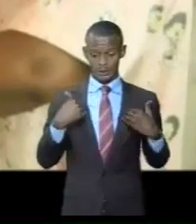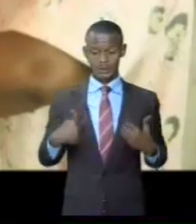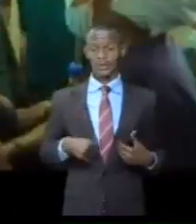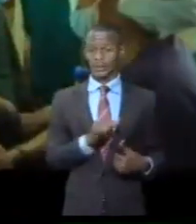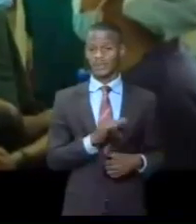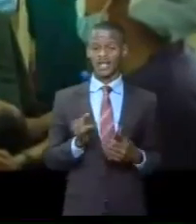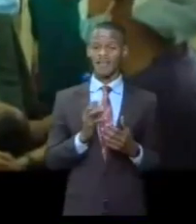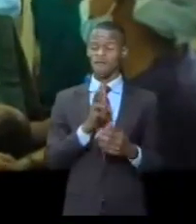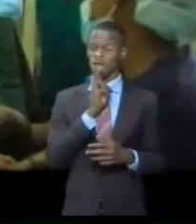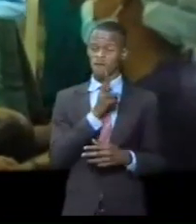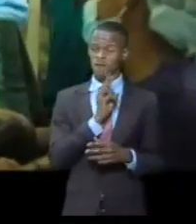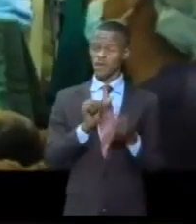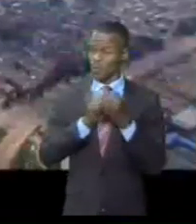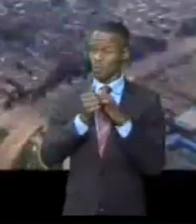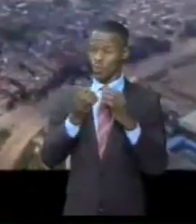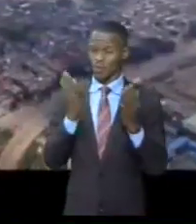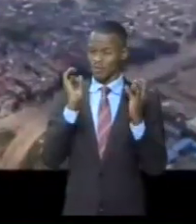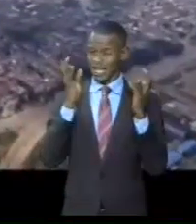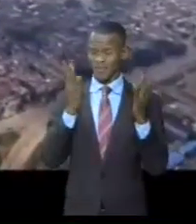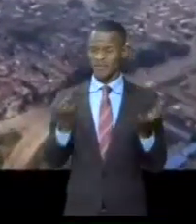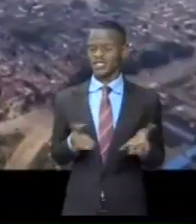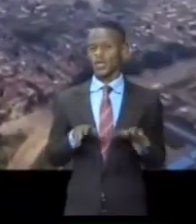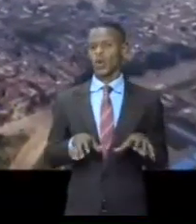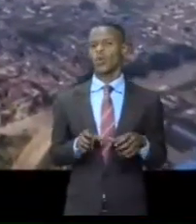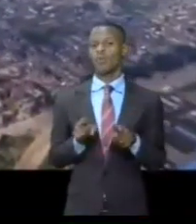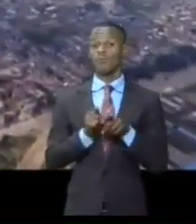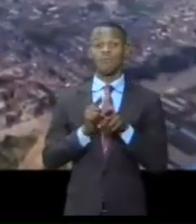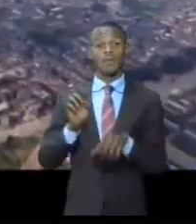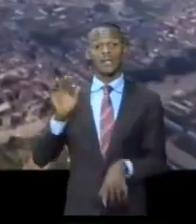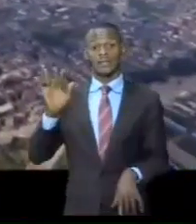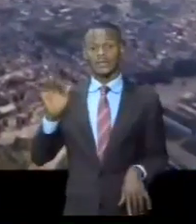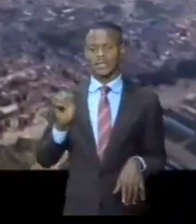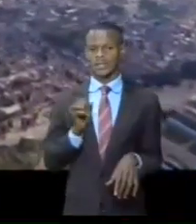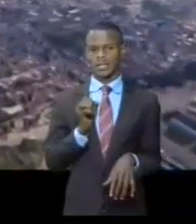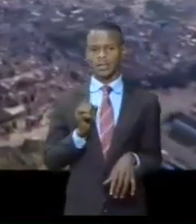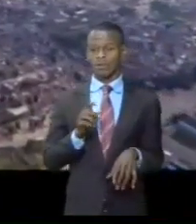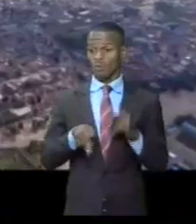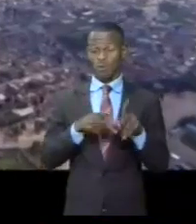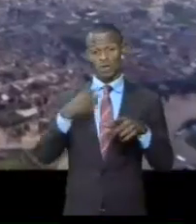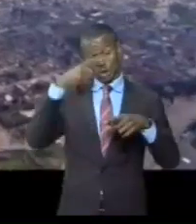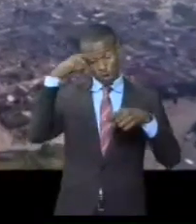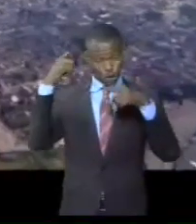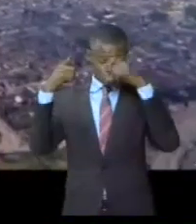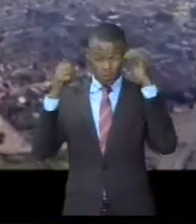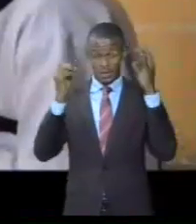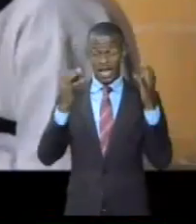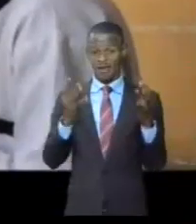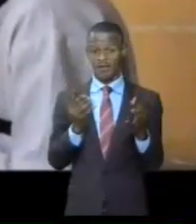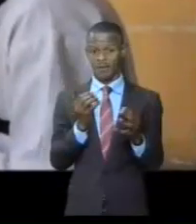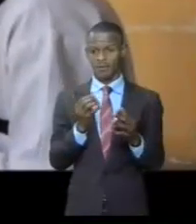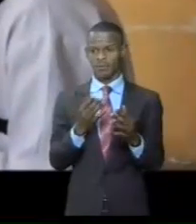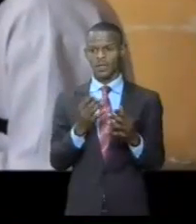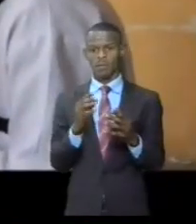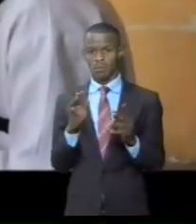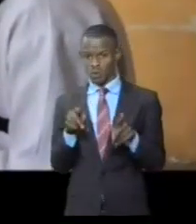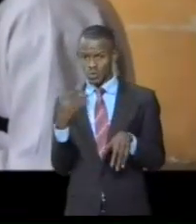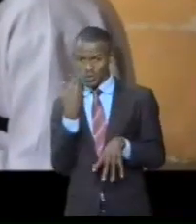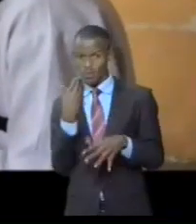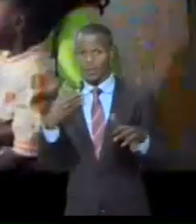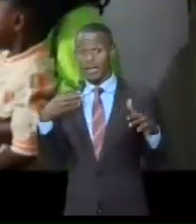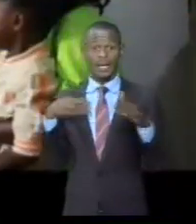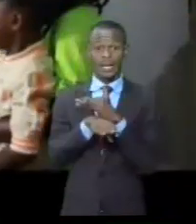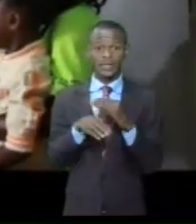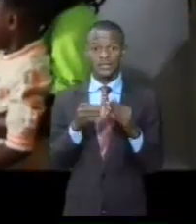en République démocratique du Congo. À Kinshasa, la capitale, les populations ont du mal à payer les frais médicaux suite